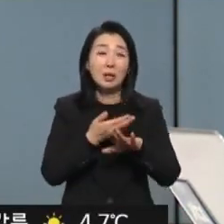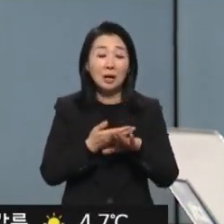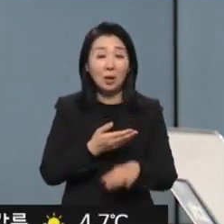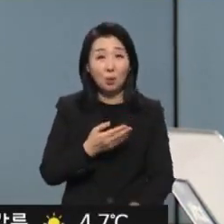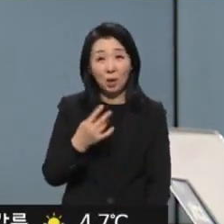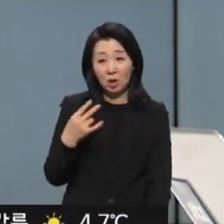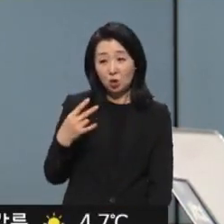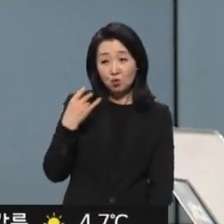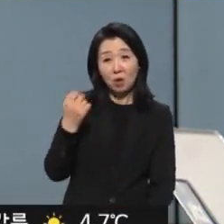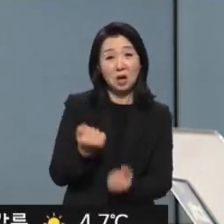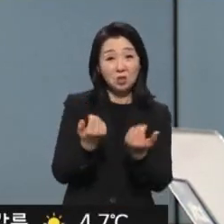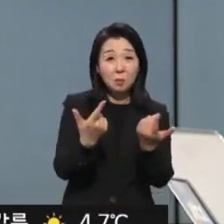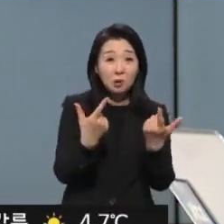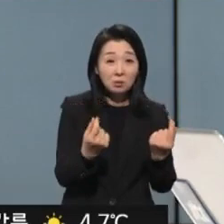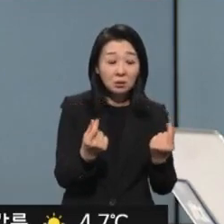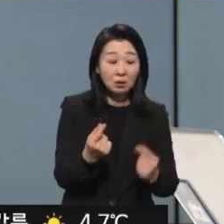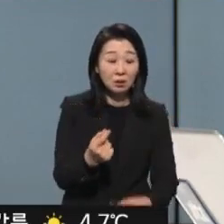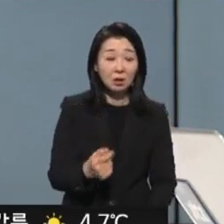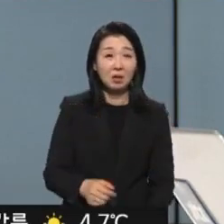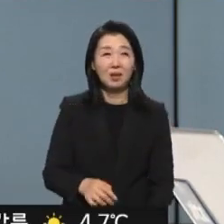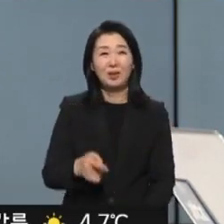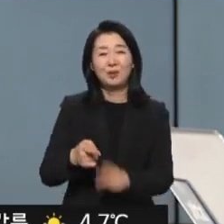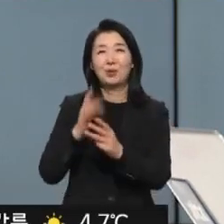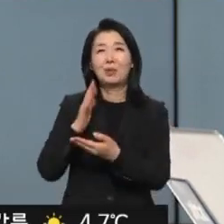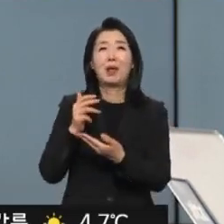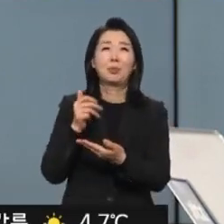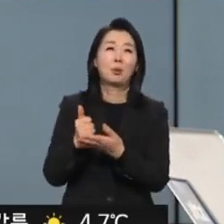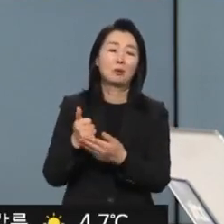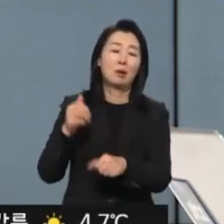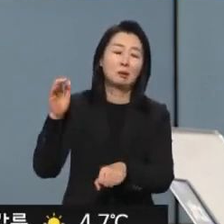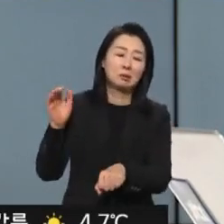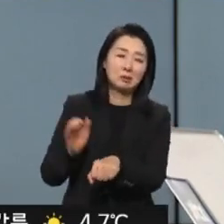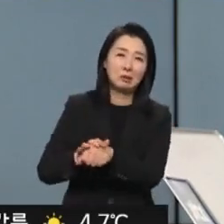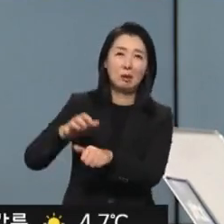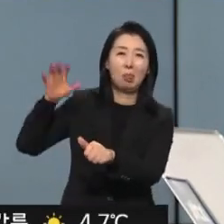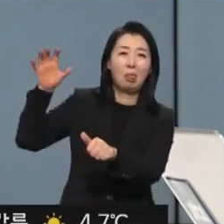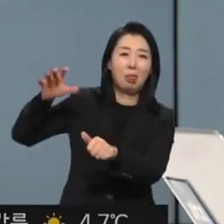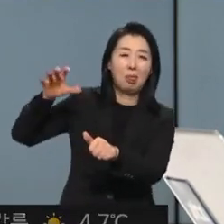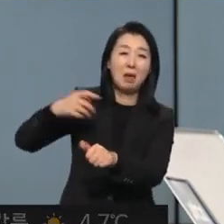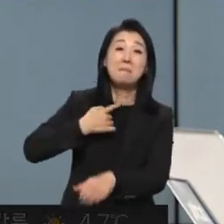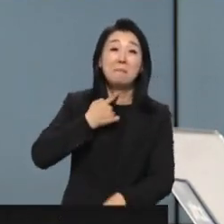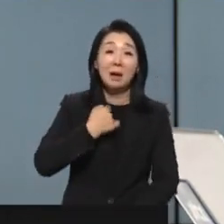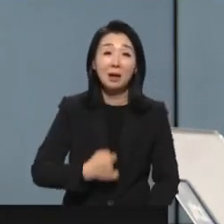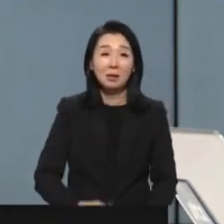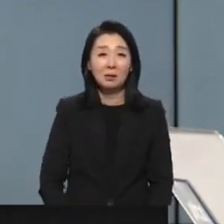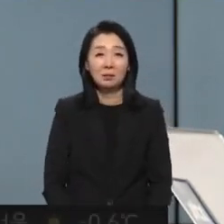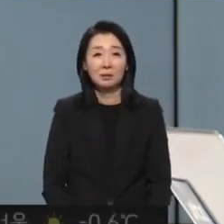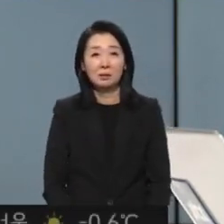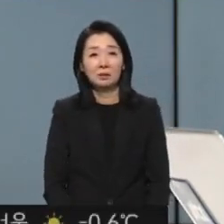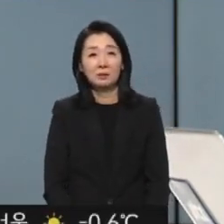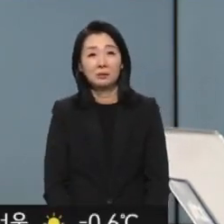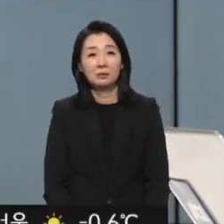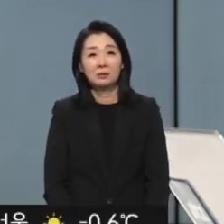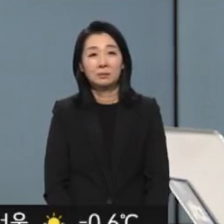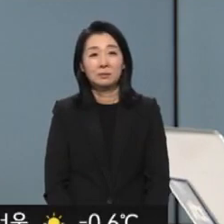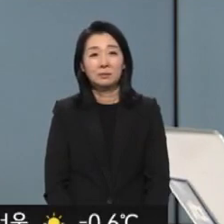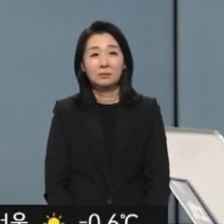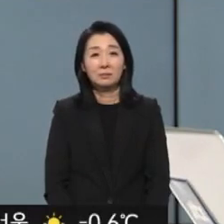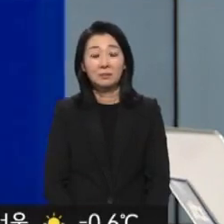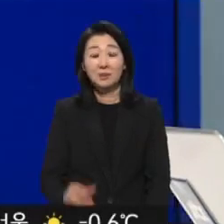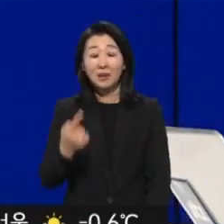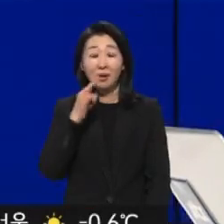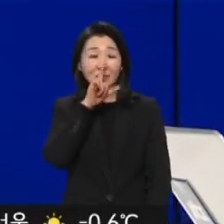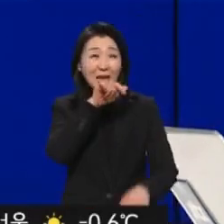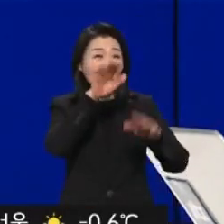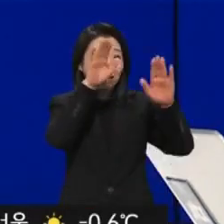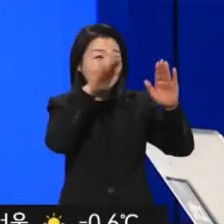얘기했던 대로 야당 쪽에서는 윤 대통령 또 대통령에게 직접 또 공세를 맞추는 그런 모습이었고 아무튼 어제 새때에